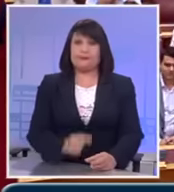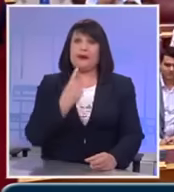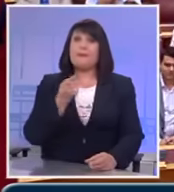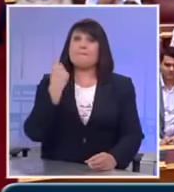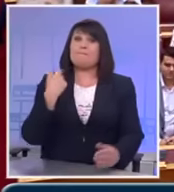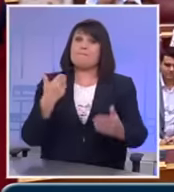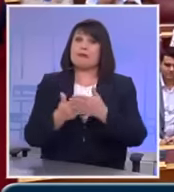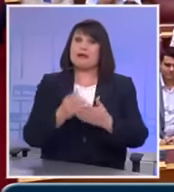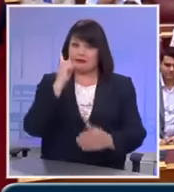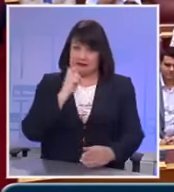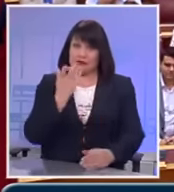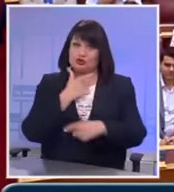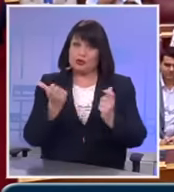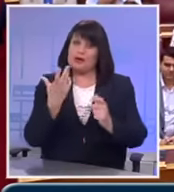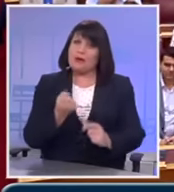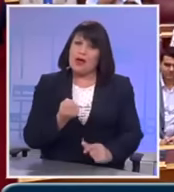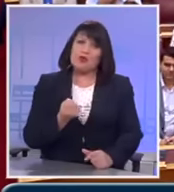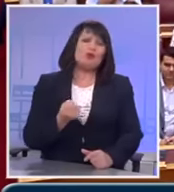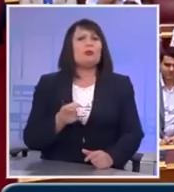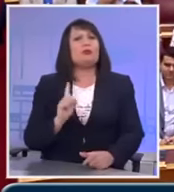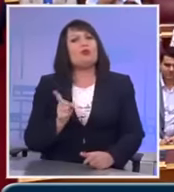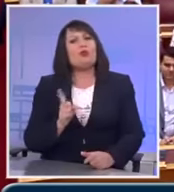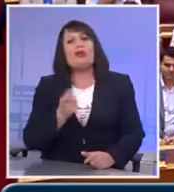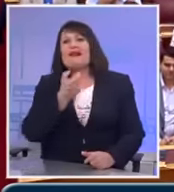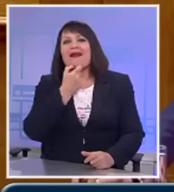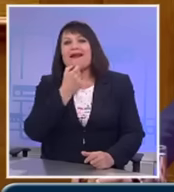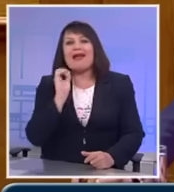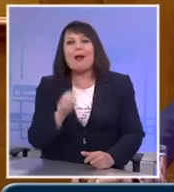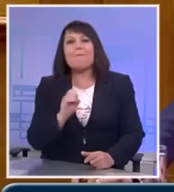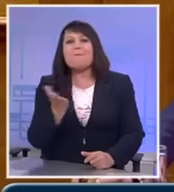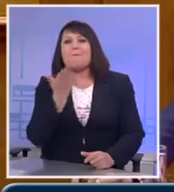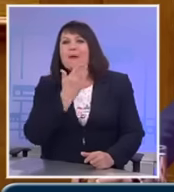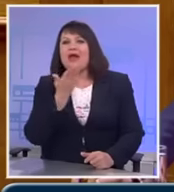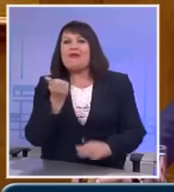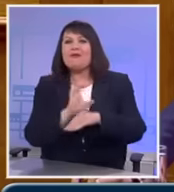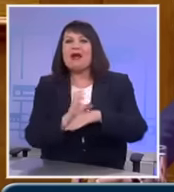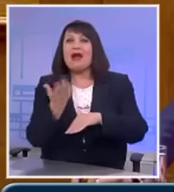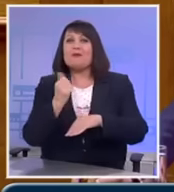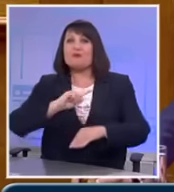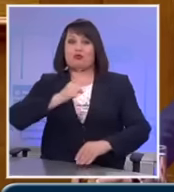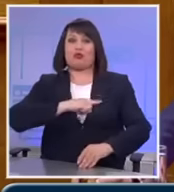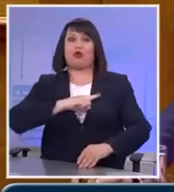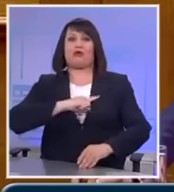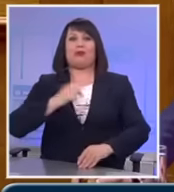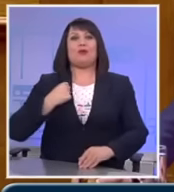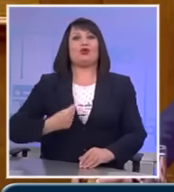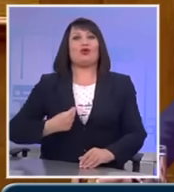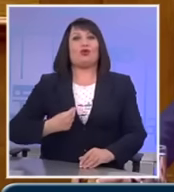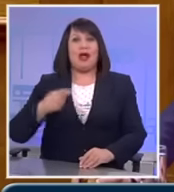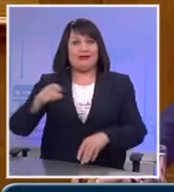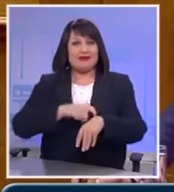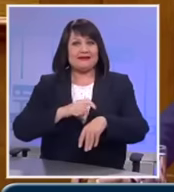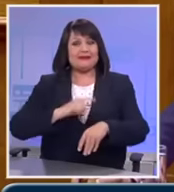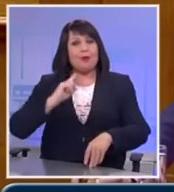υπήρχαν σχολεία που δεν έκαναν αγγλικά και πληροφορική από την πτη δημοτικού και τώρα